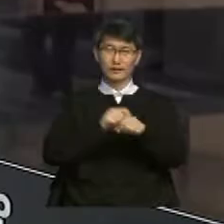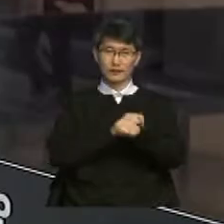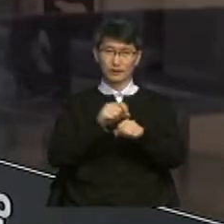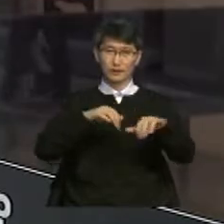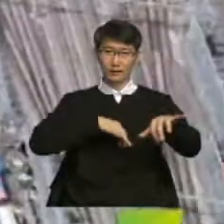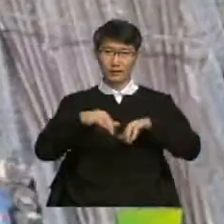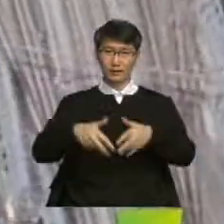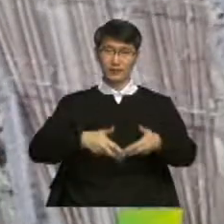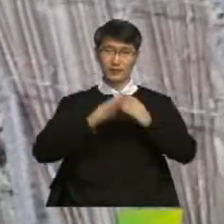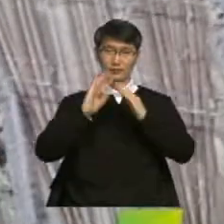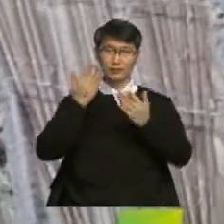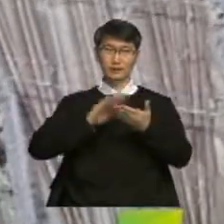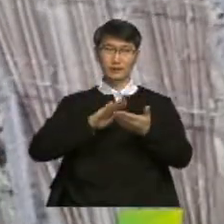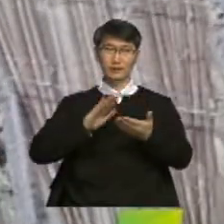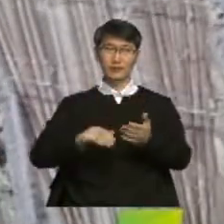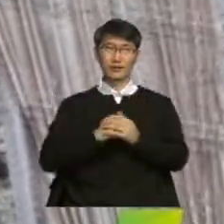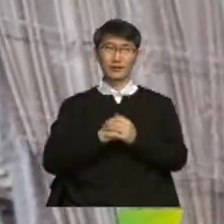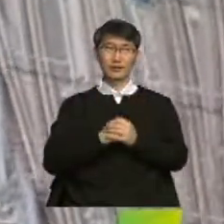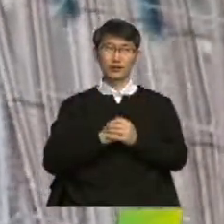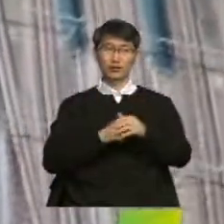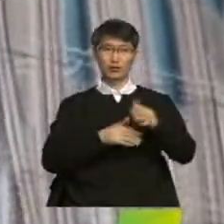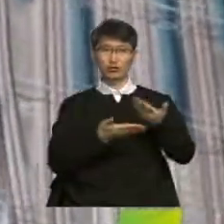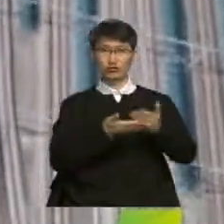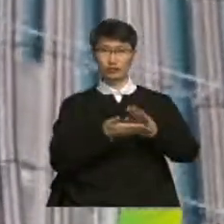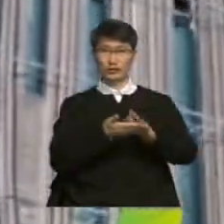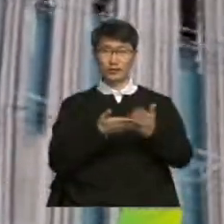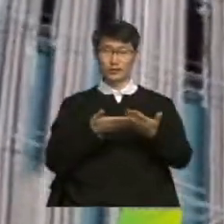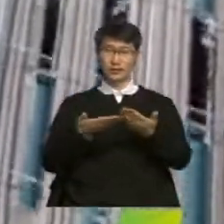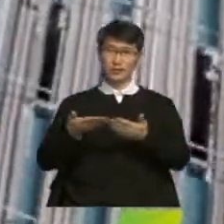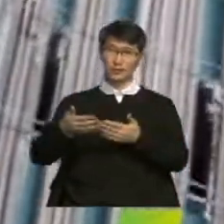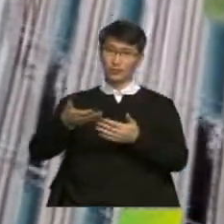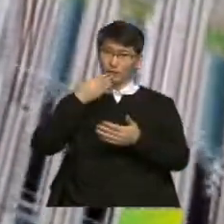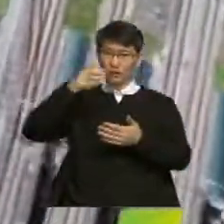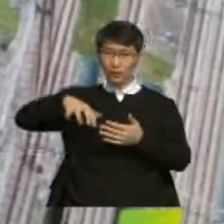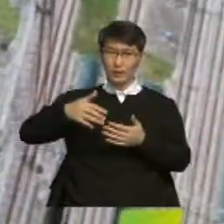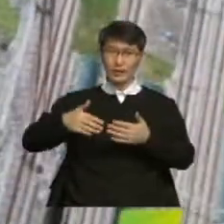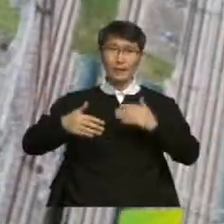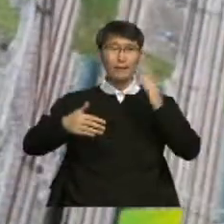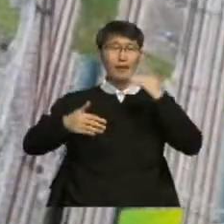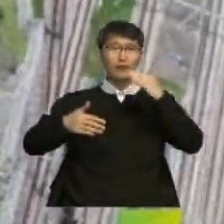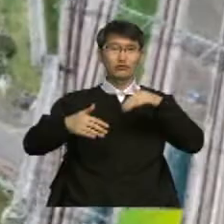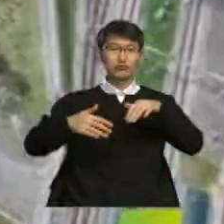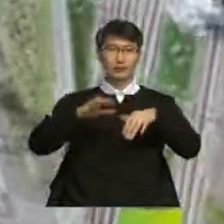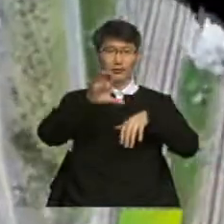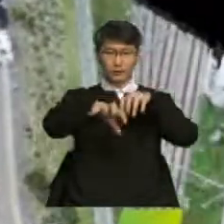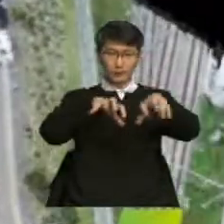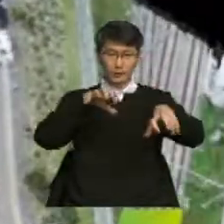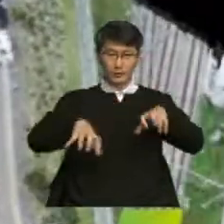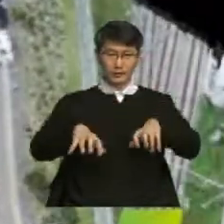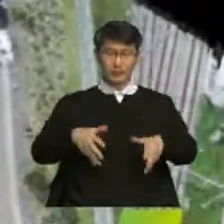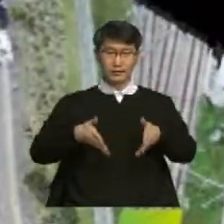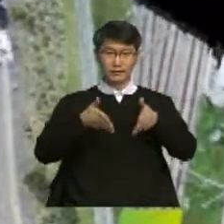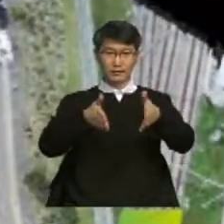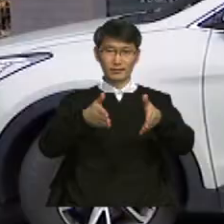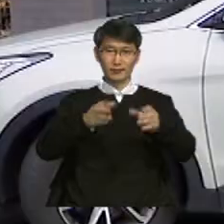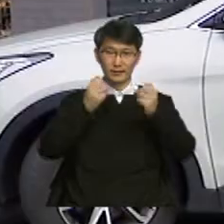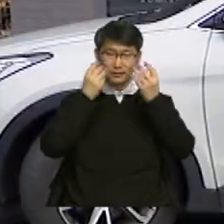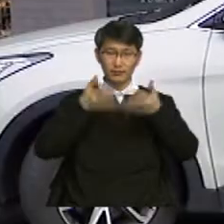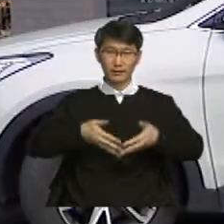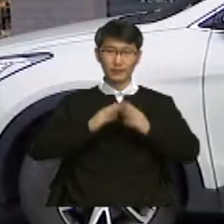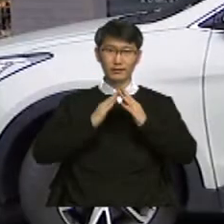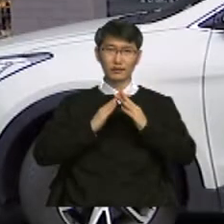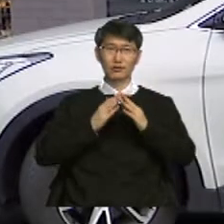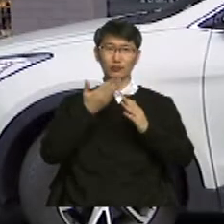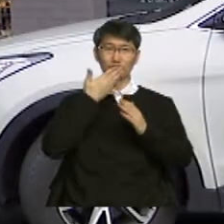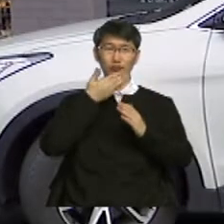가 조성됩니다 구이 특화거리 와 전통 저자 거 리 매운음식 거리 테이크아웃 거리 등 입니다 이와